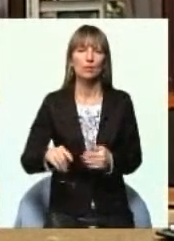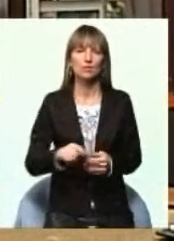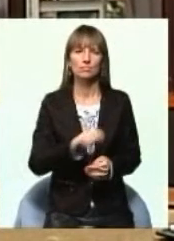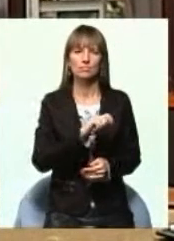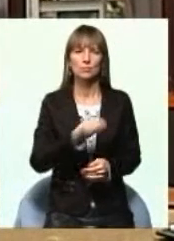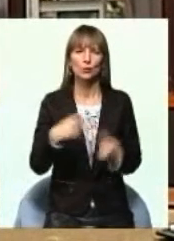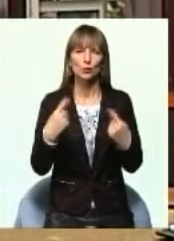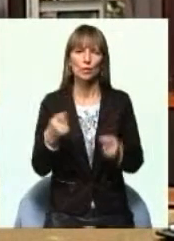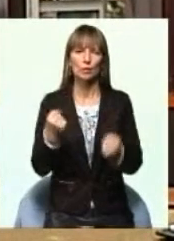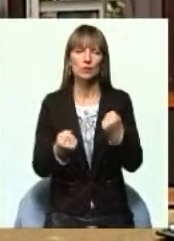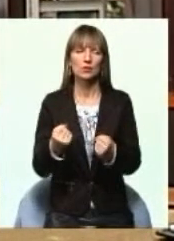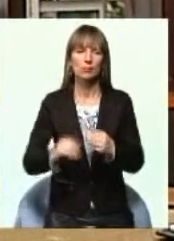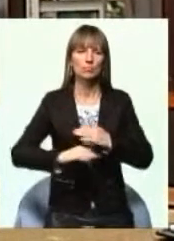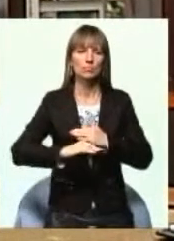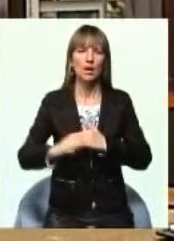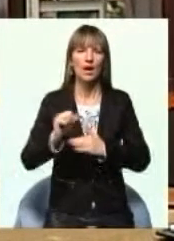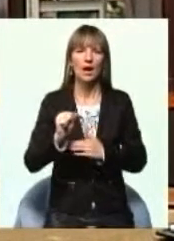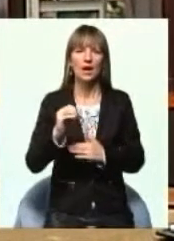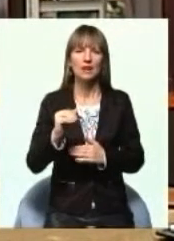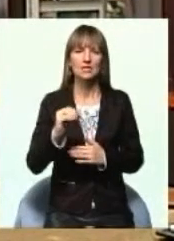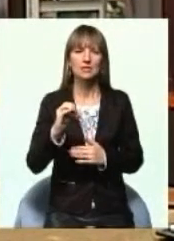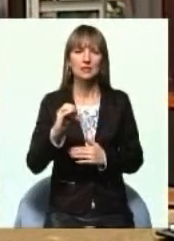засыпает асфальт. И приходят люди,